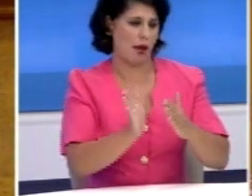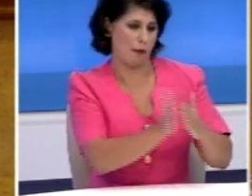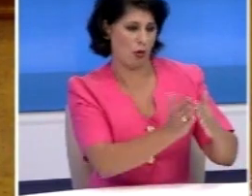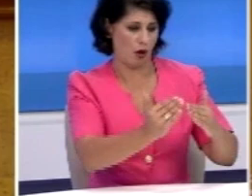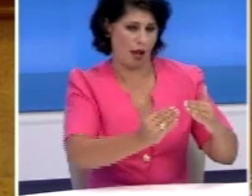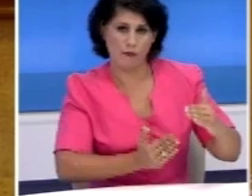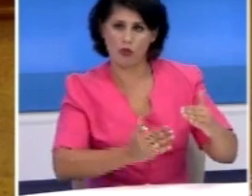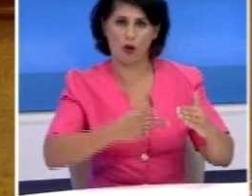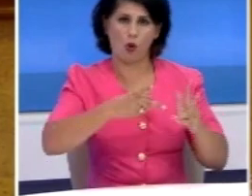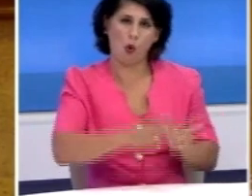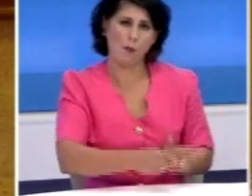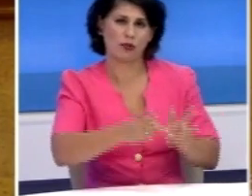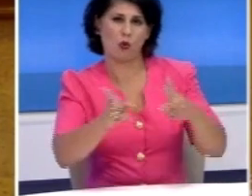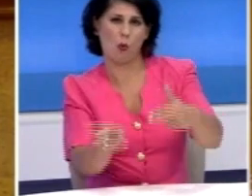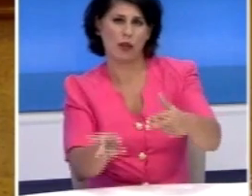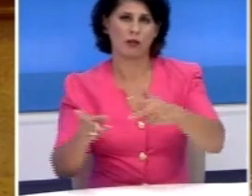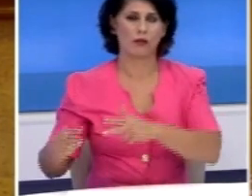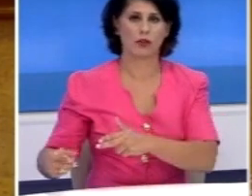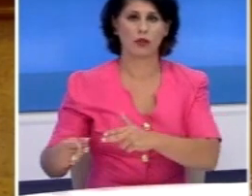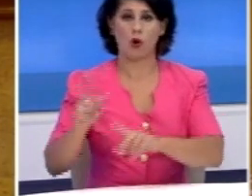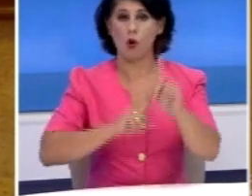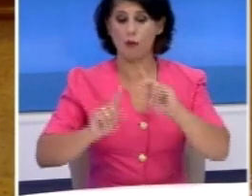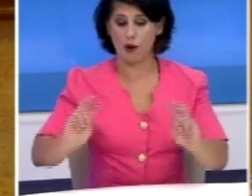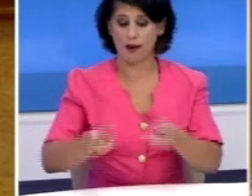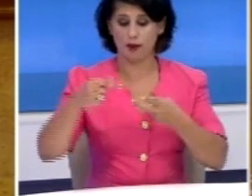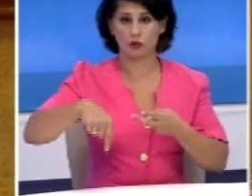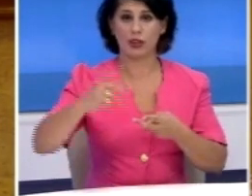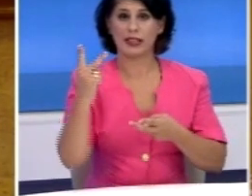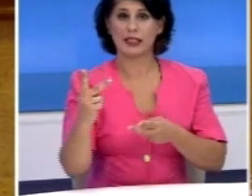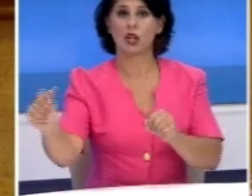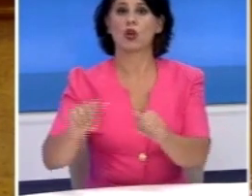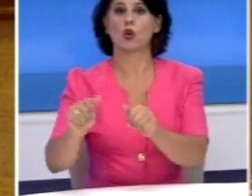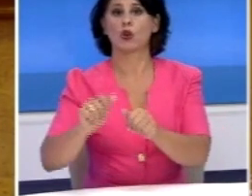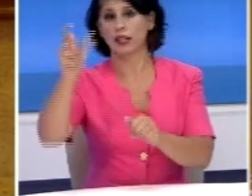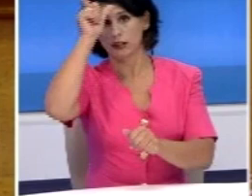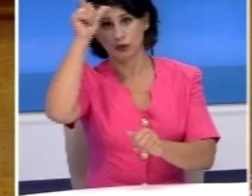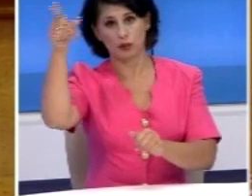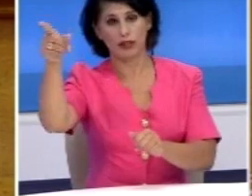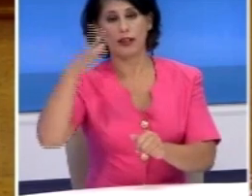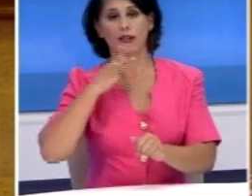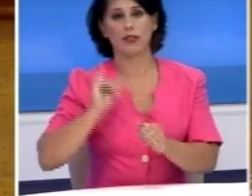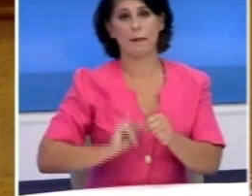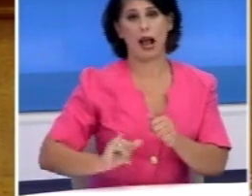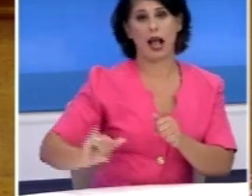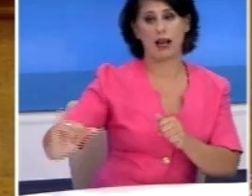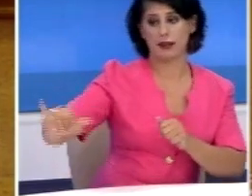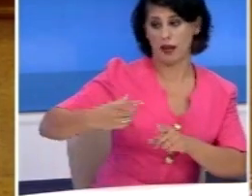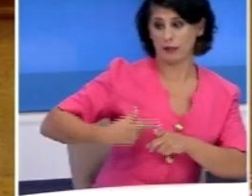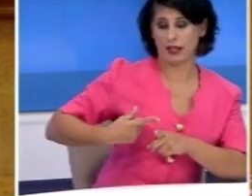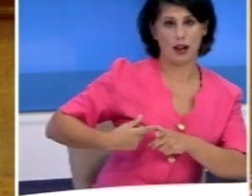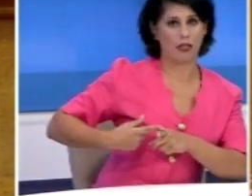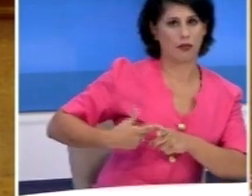ξέρουν όσοι τώρα ανακάλυψαν πως το Καστελόριζο είναι κοντά στην Τουρκία, δηλαδή μακριά από την ηπειρωτική